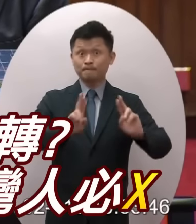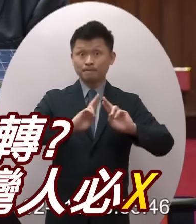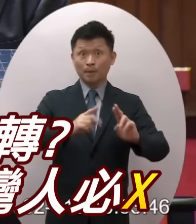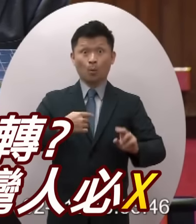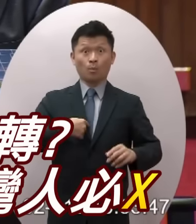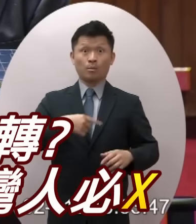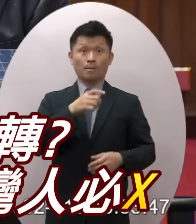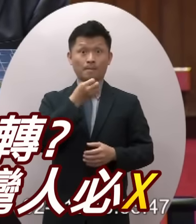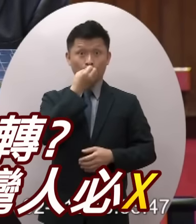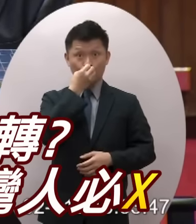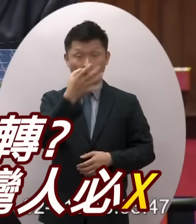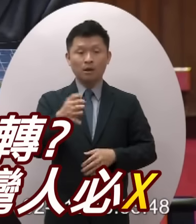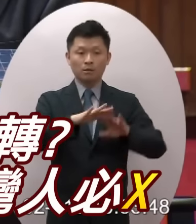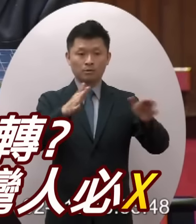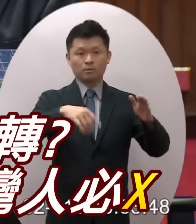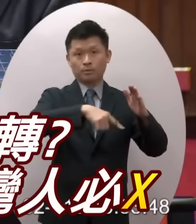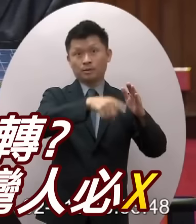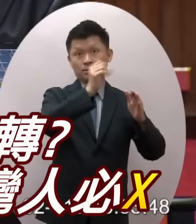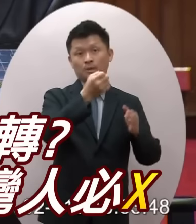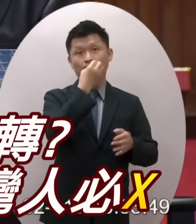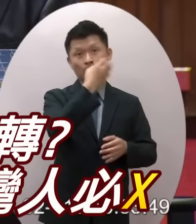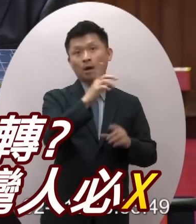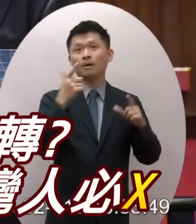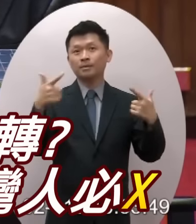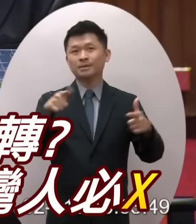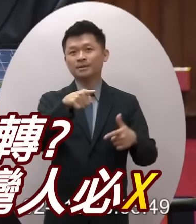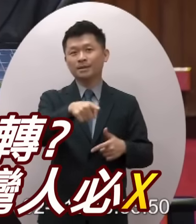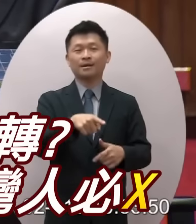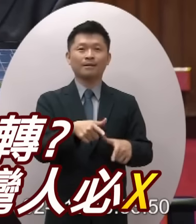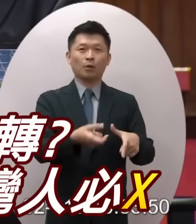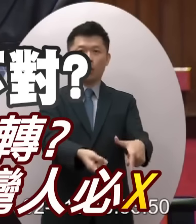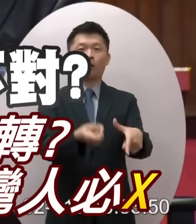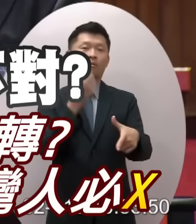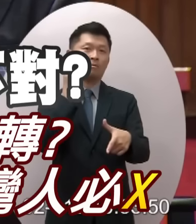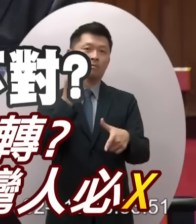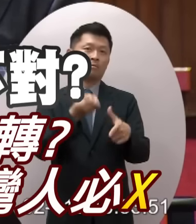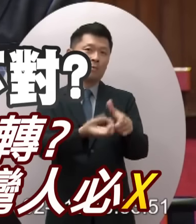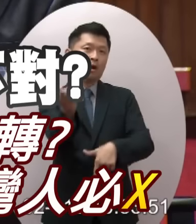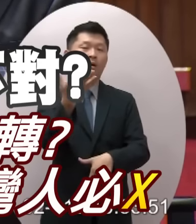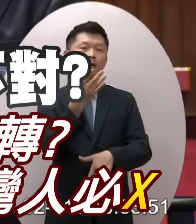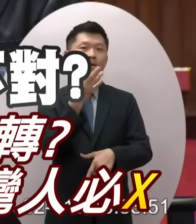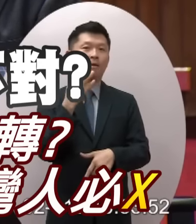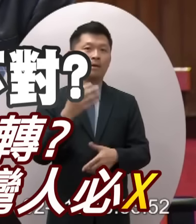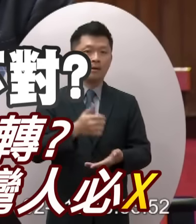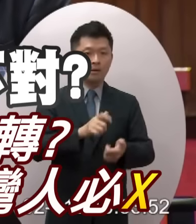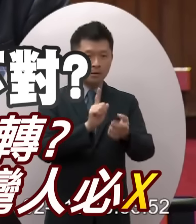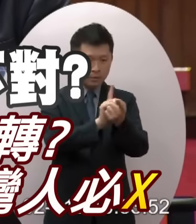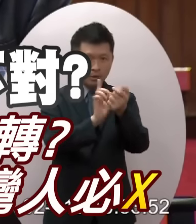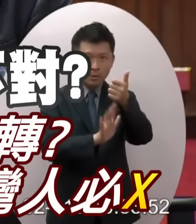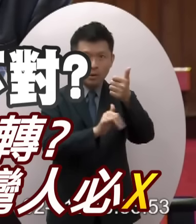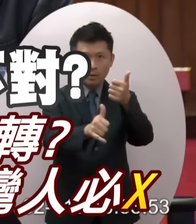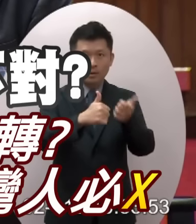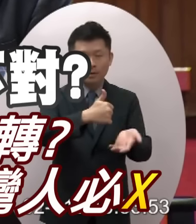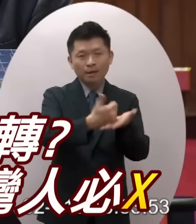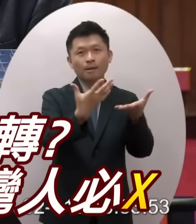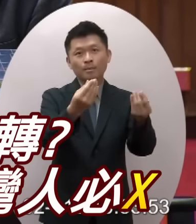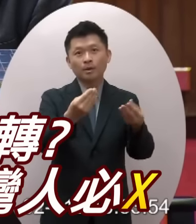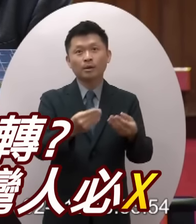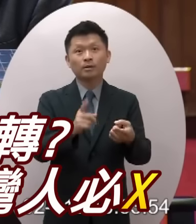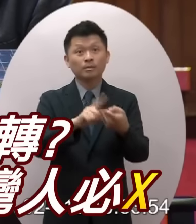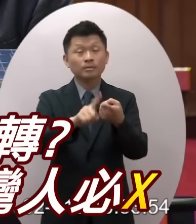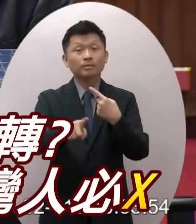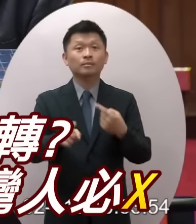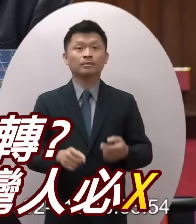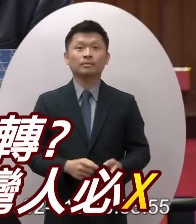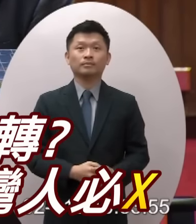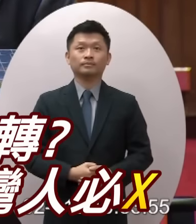是德英台院长讲的啦。伊歹势伫遮安尼讲啦，对遐委员无够尊重啦，对不对？ 我